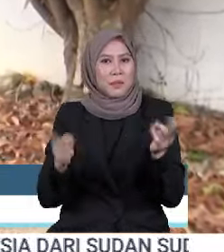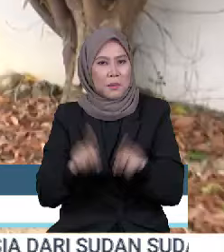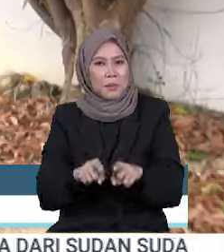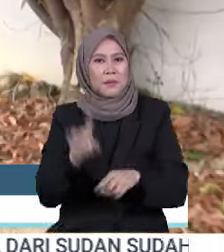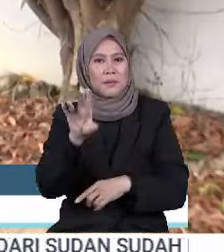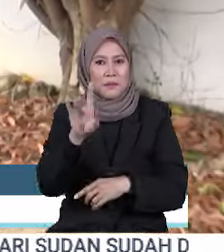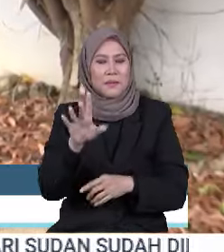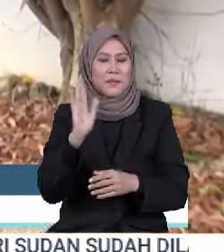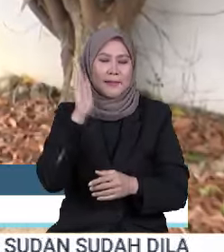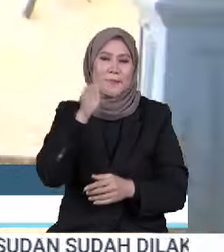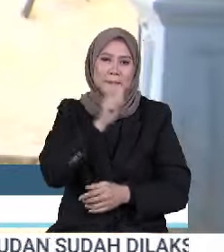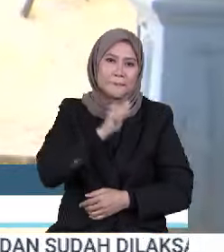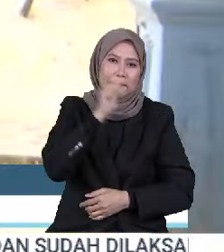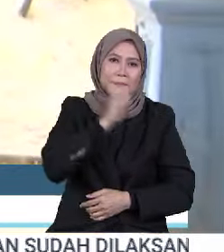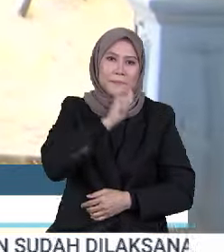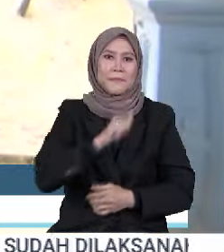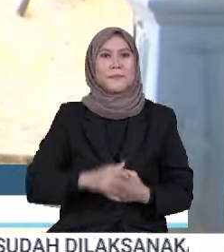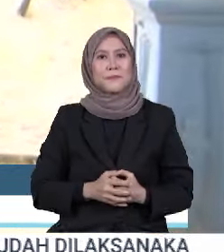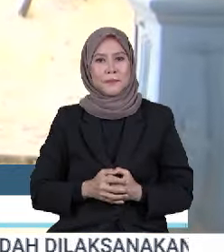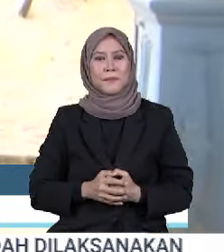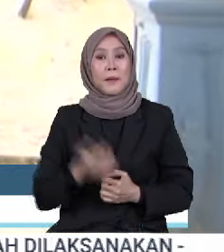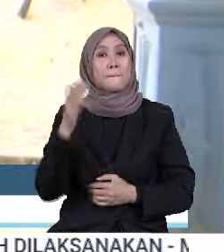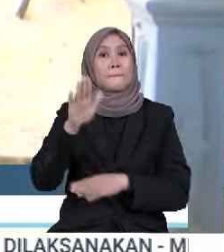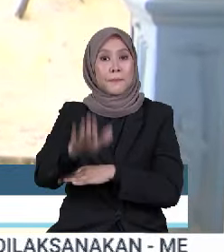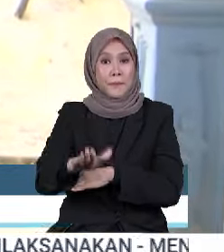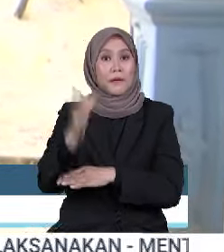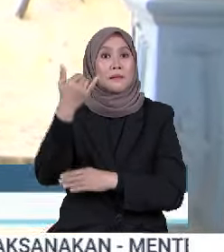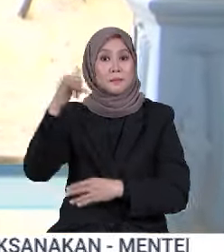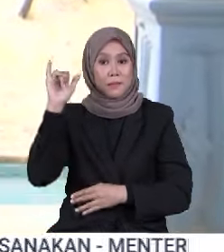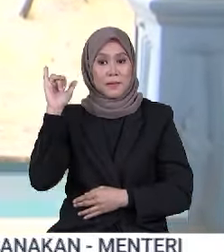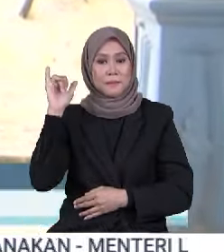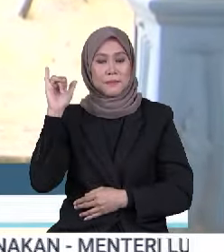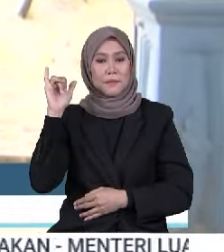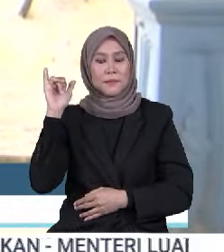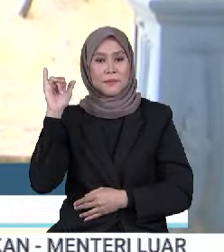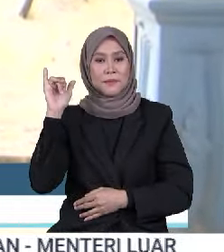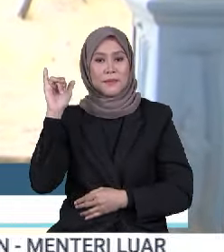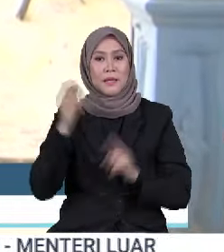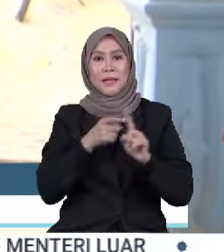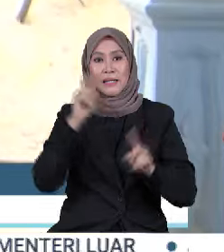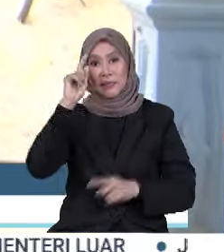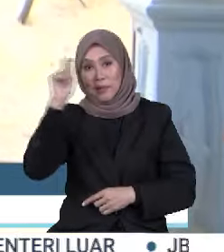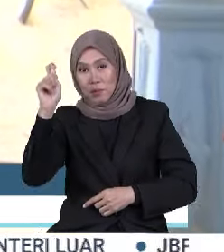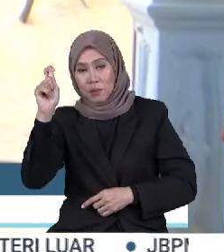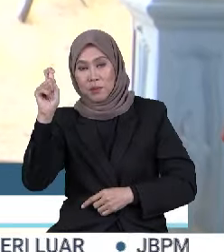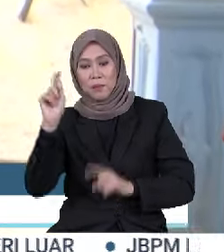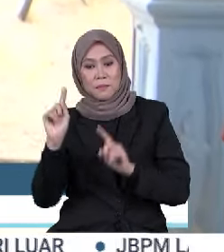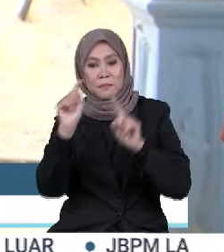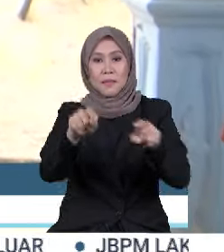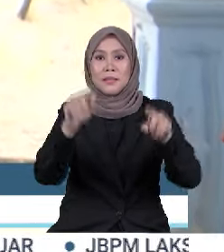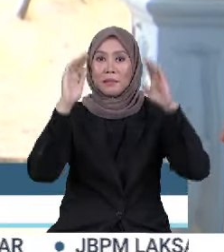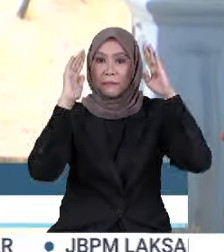InsyaAllah kami akan tabah. Semalam, petang semalam tu daripada Ganu nak ke